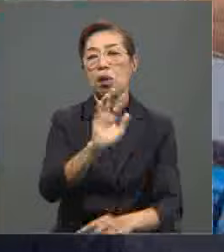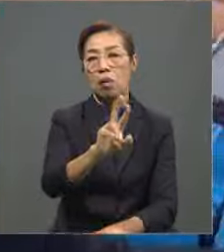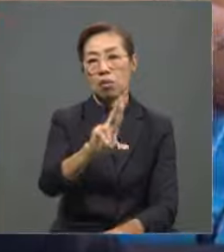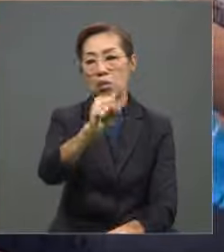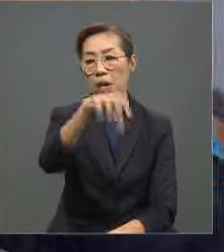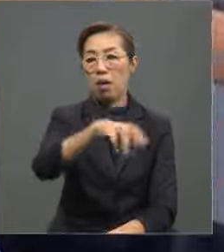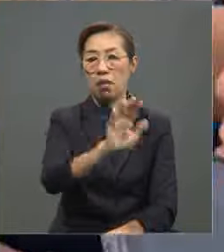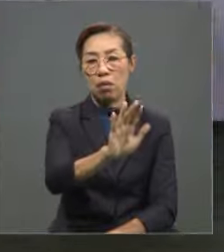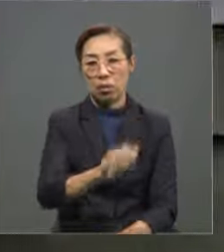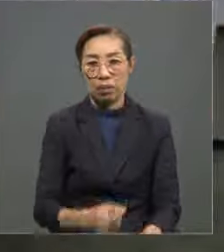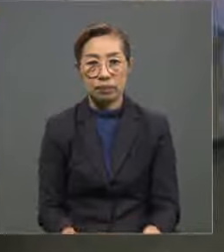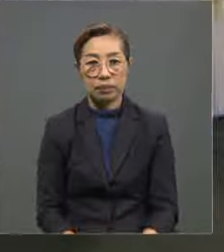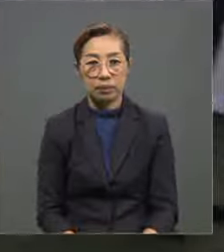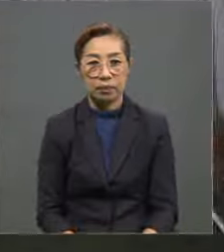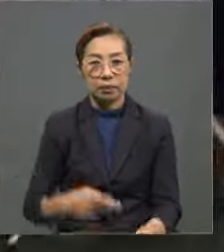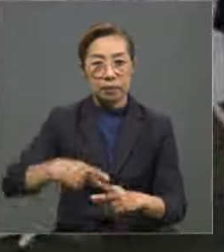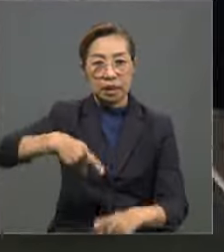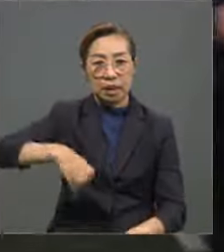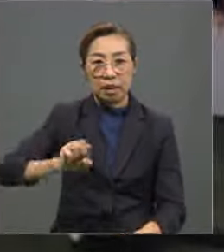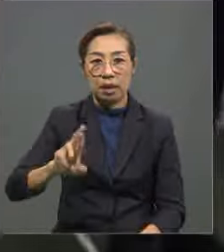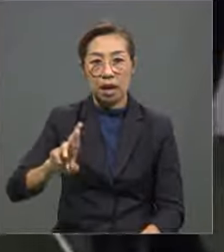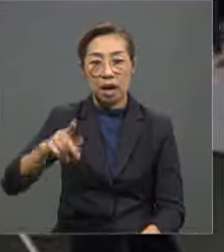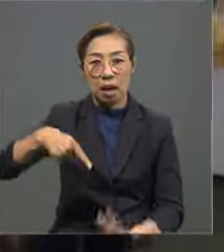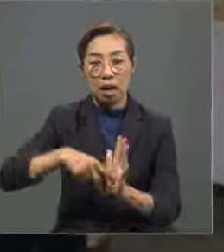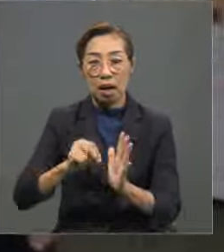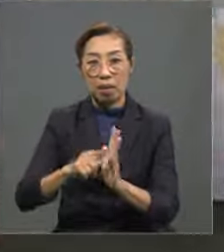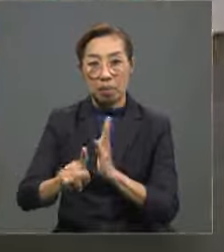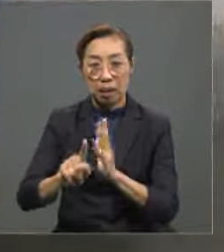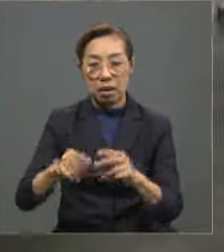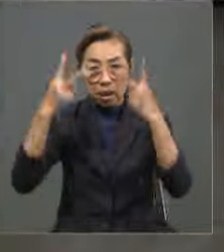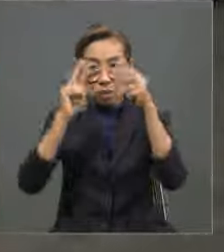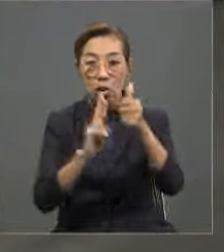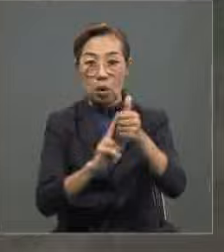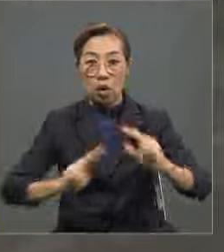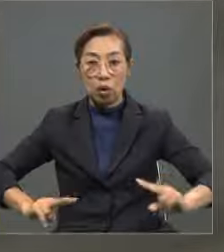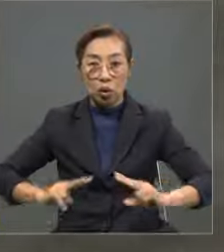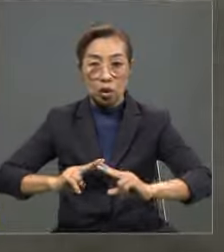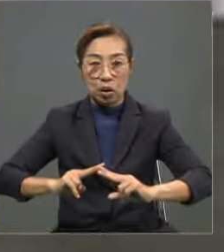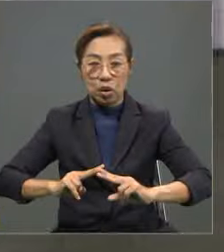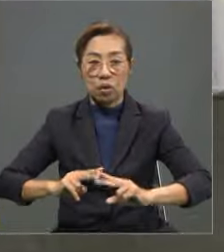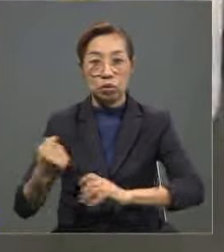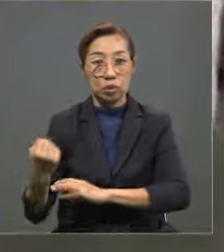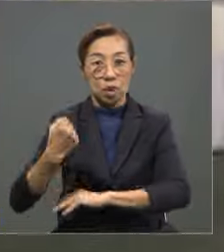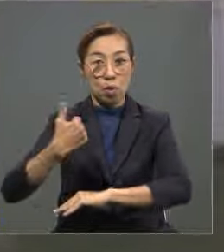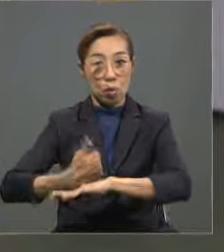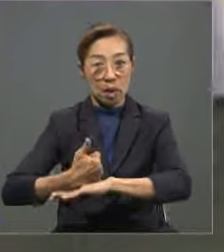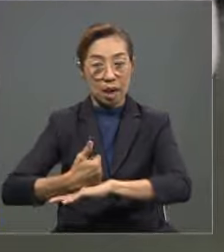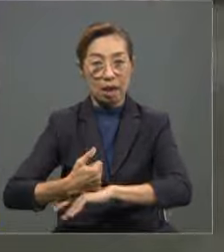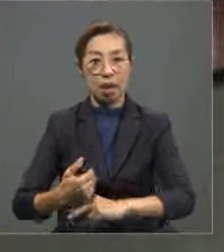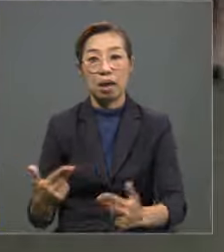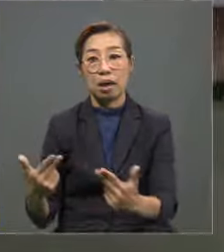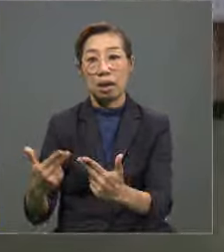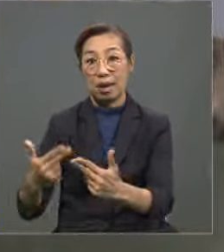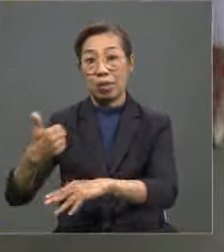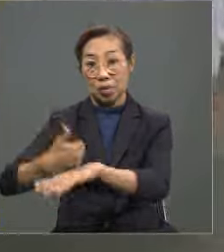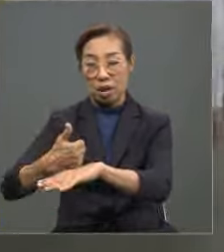ว่านายพีรพันธ์สาลีรัฐวิภาคค่ะรองนายกรัฐมนตรีและรัฐมนตรีว่าการกระทรวงพลังงานในฐานะหัวหน้าพรรครวมไทยสร้าง